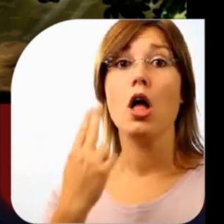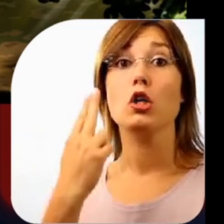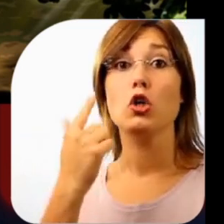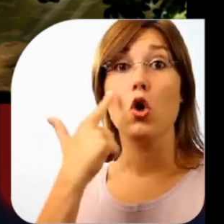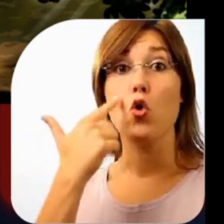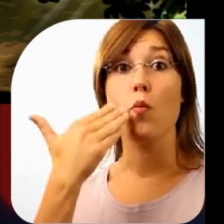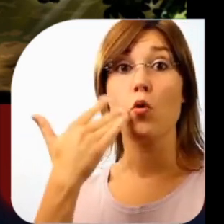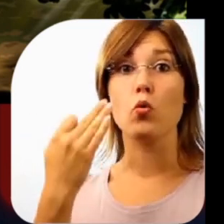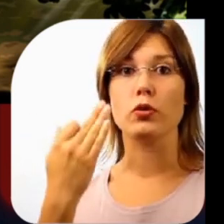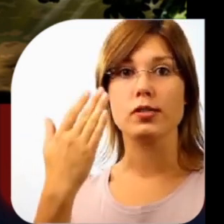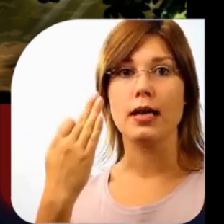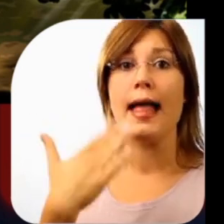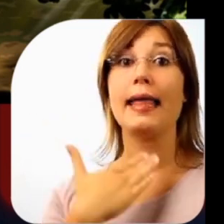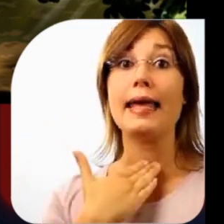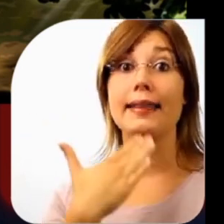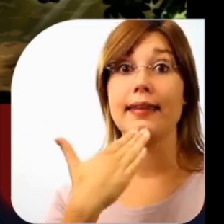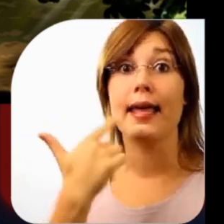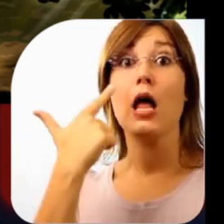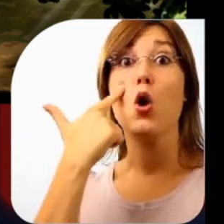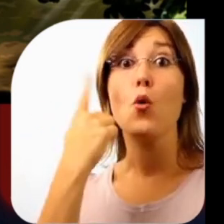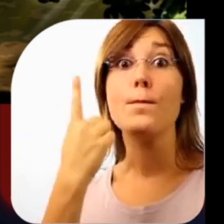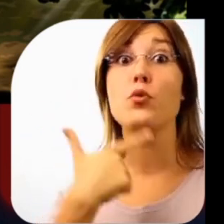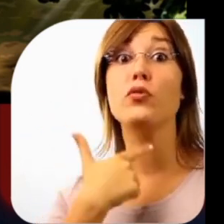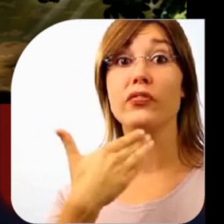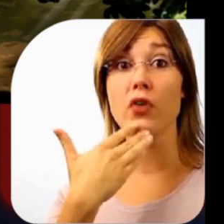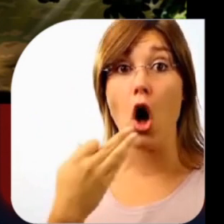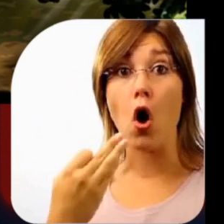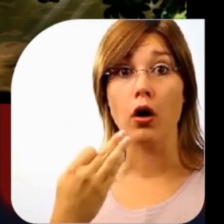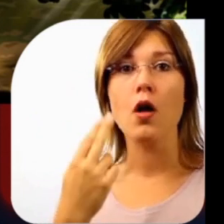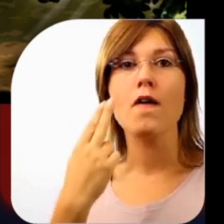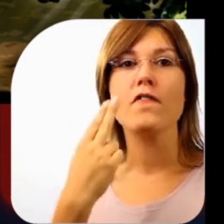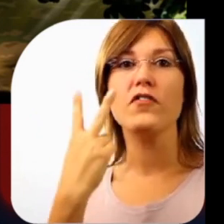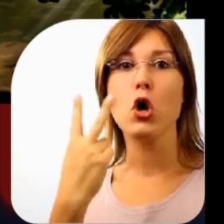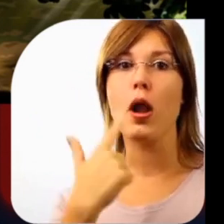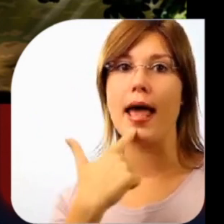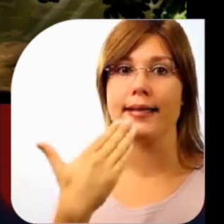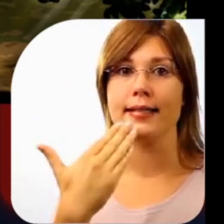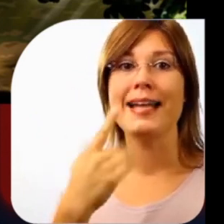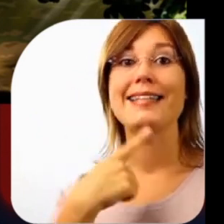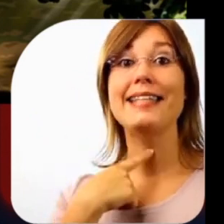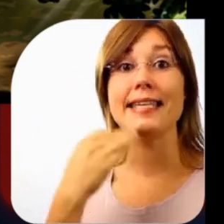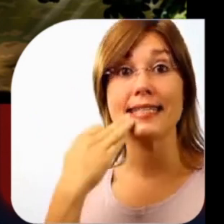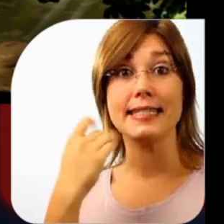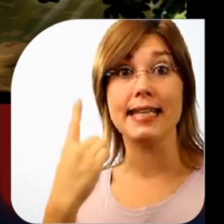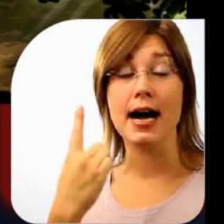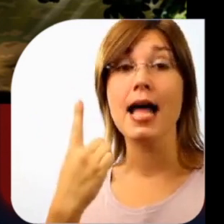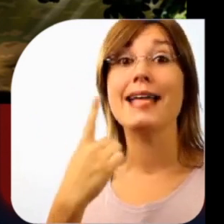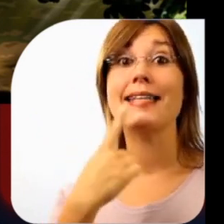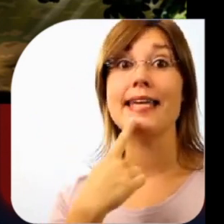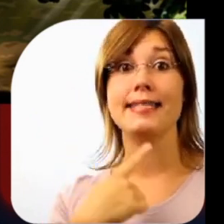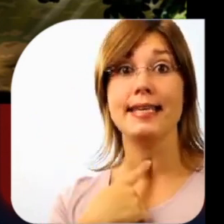Alors que le monstre était le plus fort, Violette